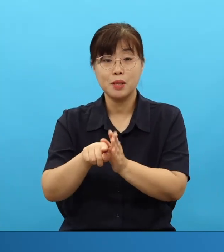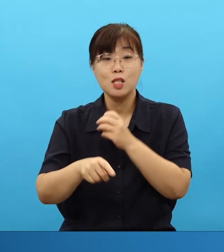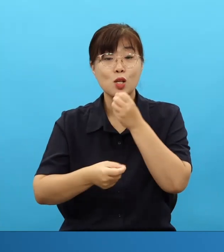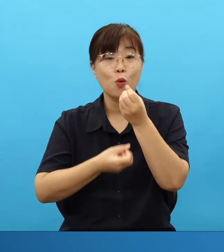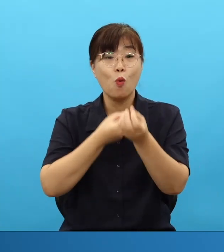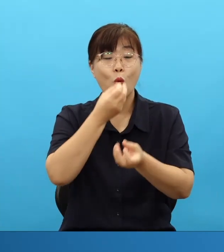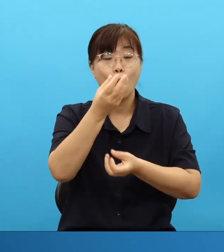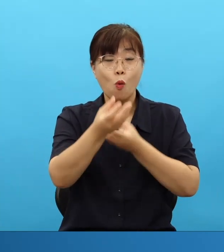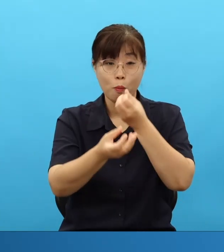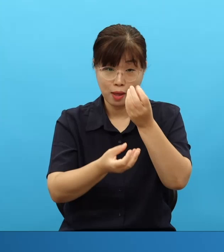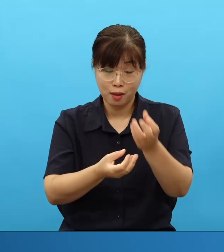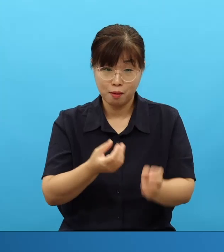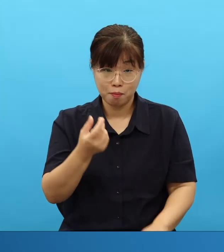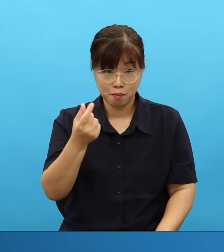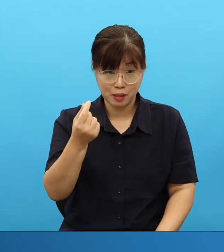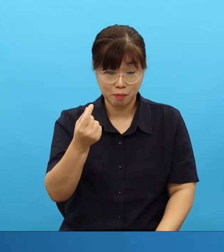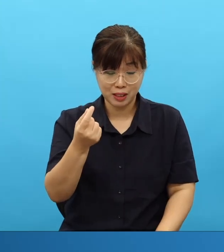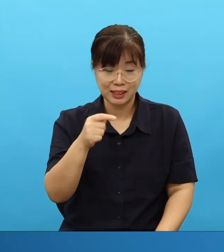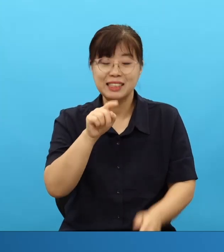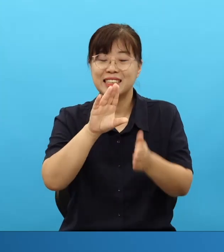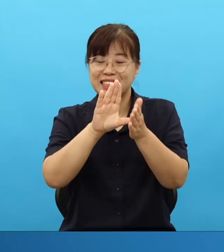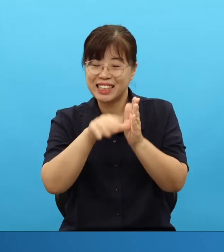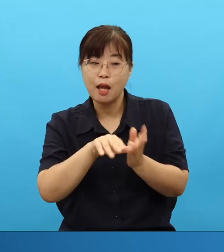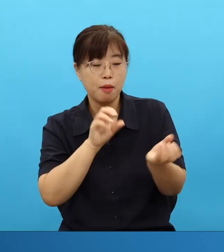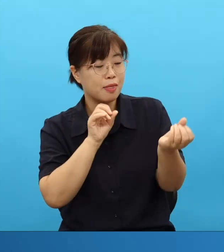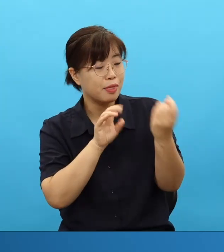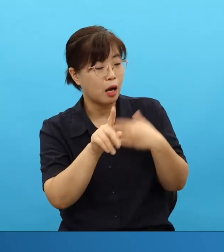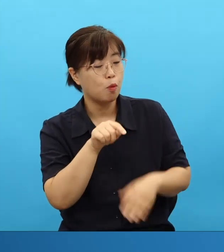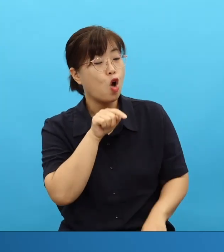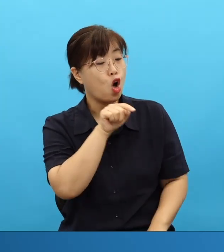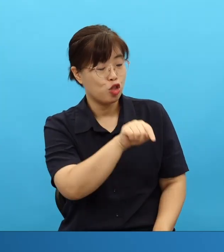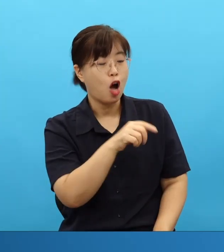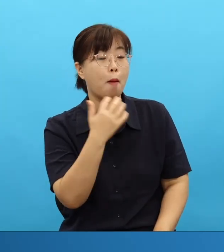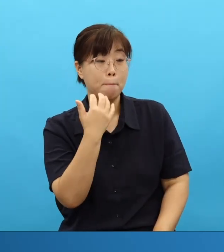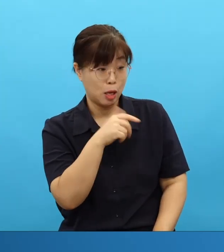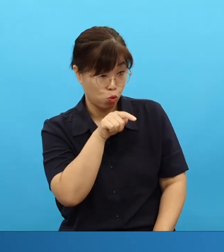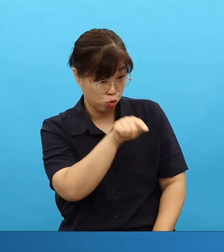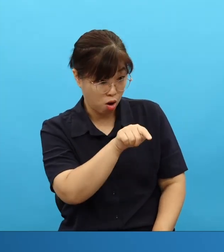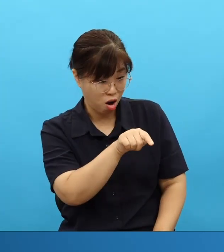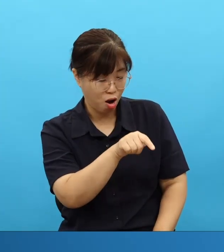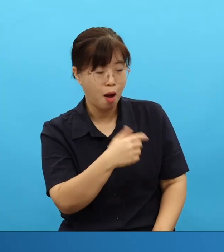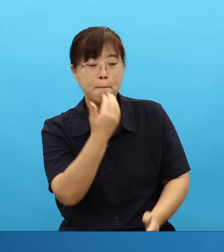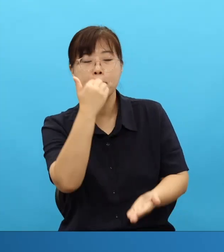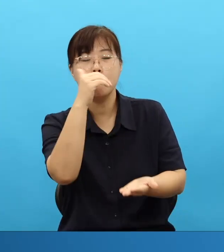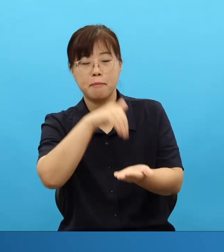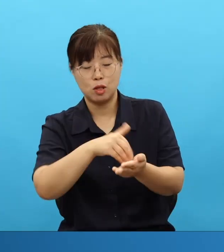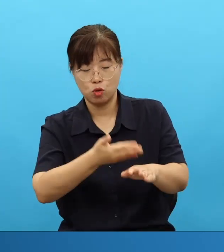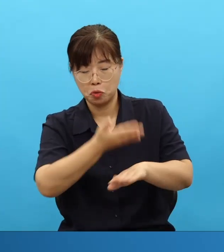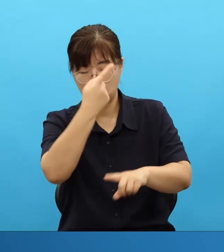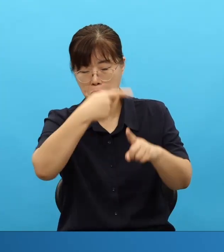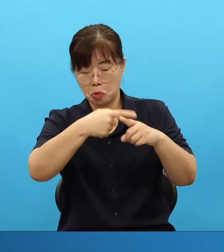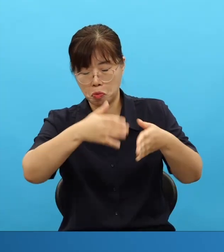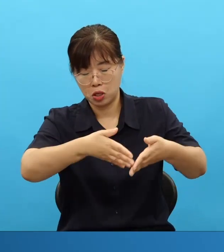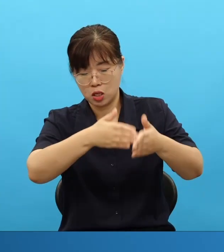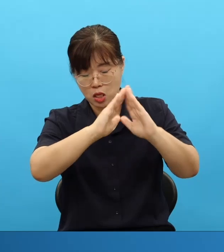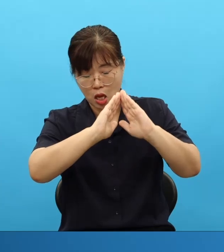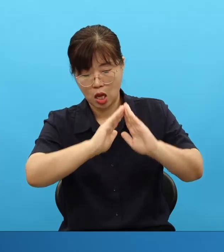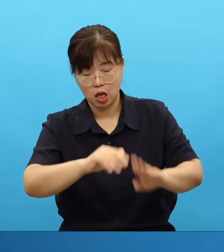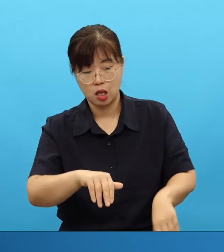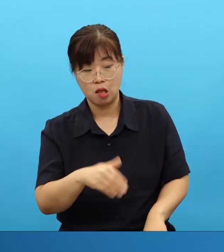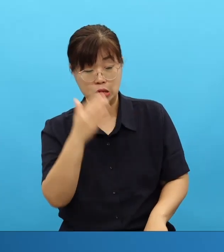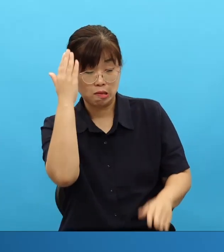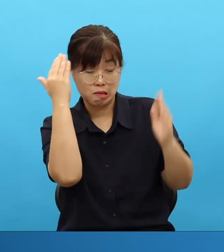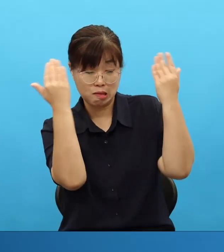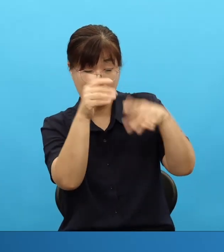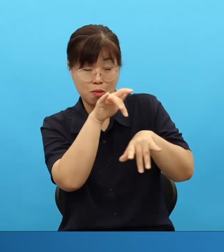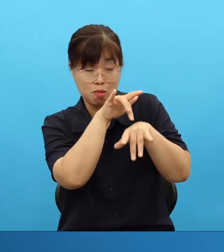너는 드로라이 속에 내 교회를 울 것이다 부의 세가 너를 이기지